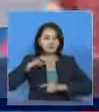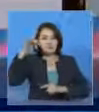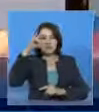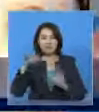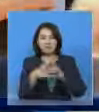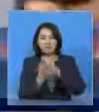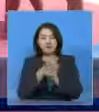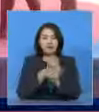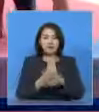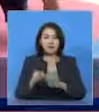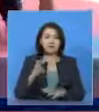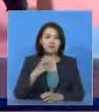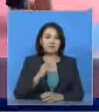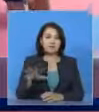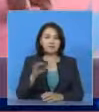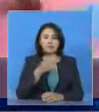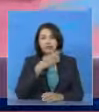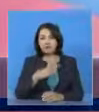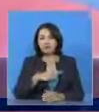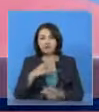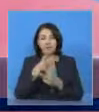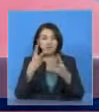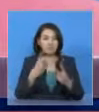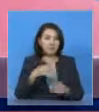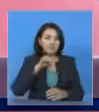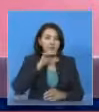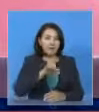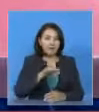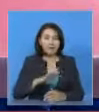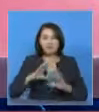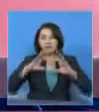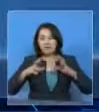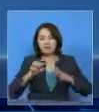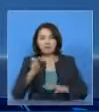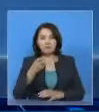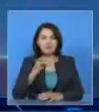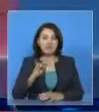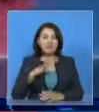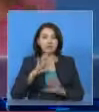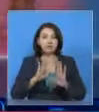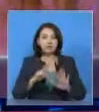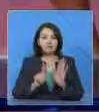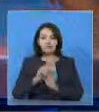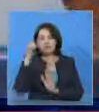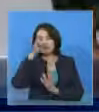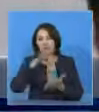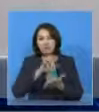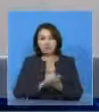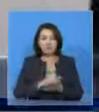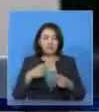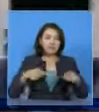вольной борьбе и грэпплингу. Совсем недавно Жанна показала свое мастерство на мировом уровне в ММА, хотя только в начале года начала заниматься